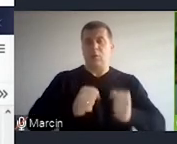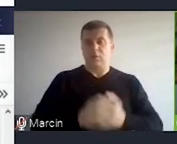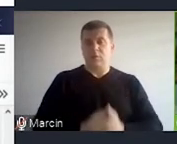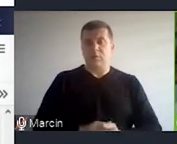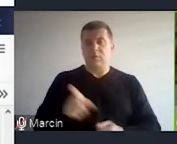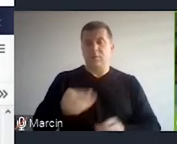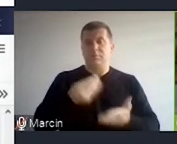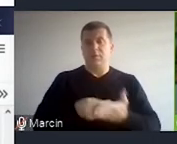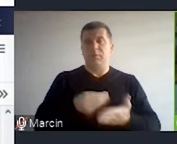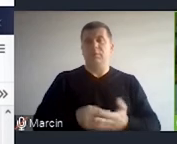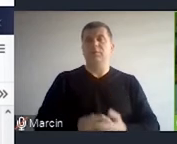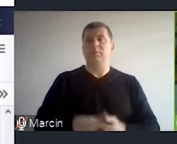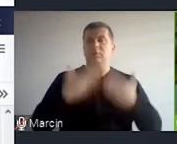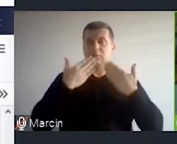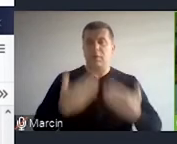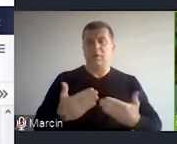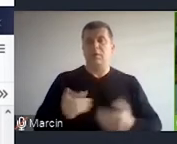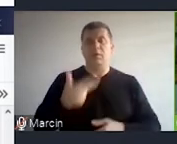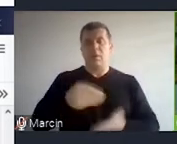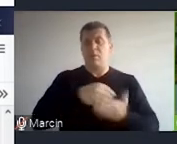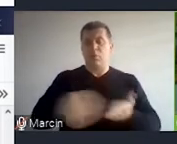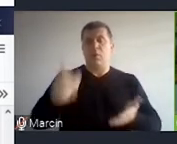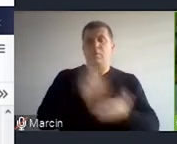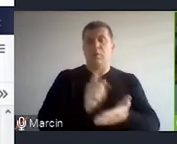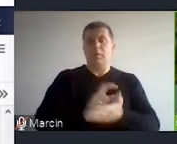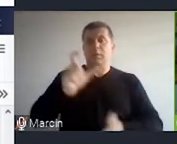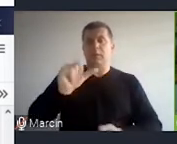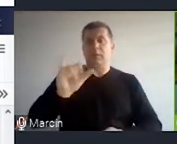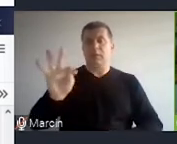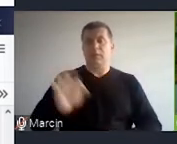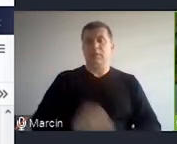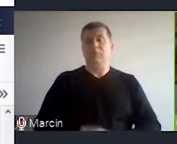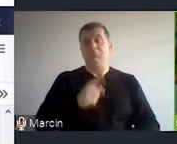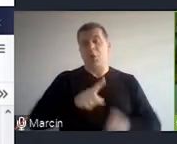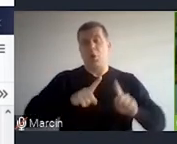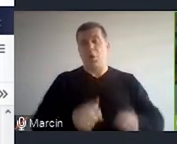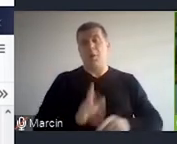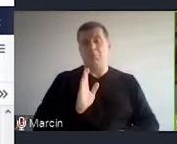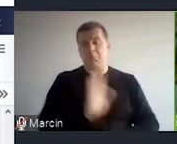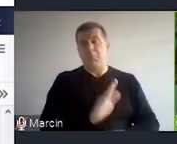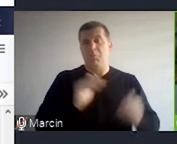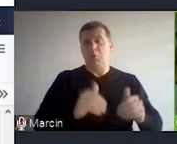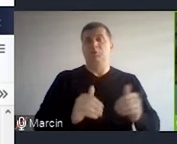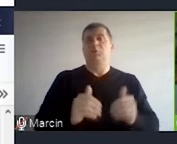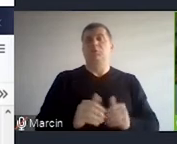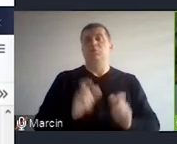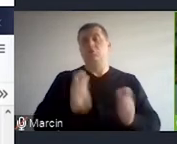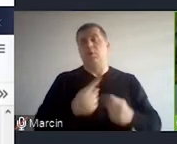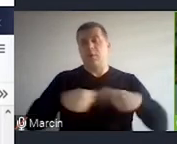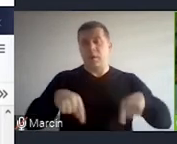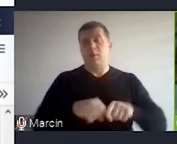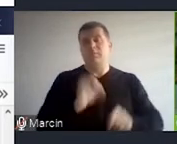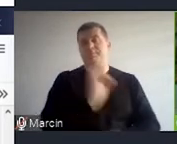statutowych te pieniądze. Dzięki temu nie zapłacicie podatku CIT, a organizacja będzie mogła coś